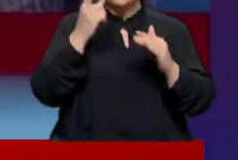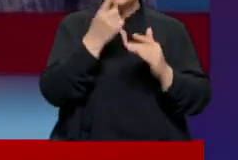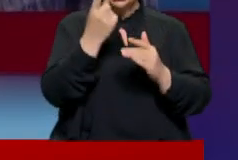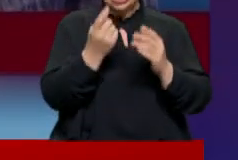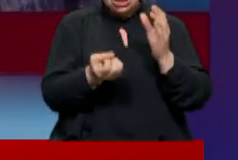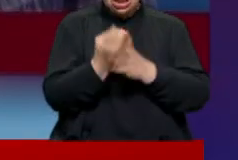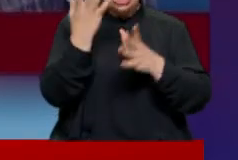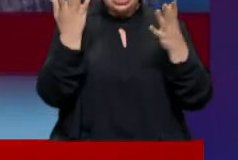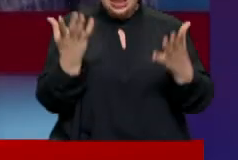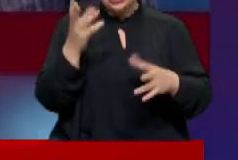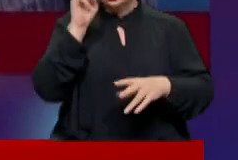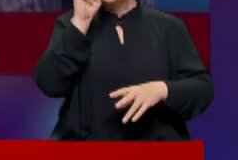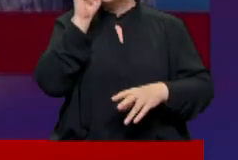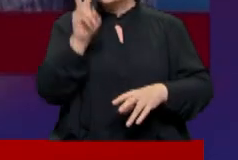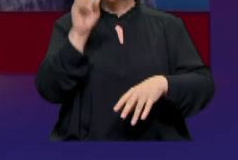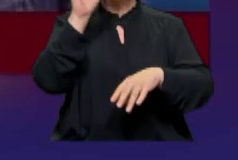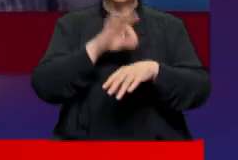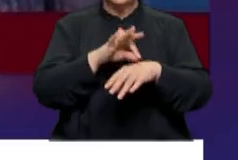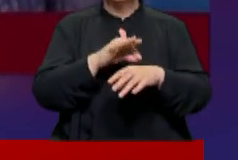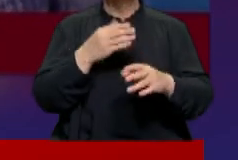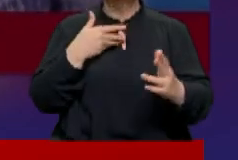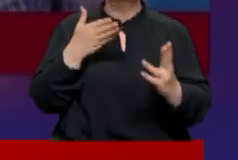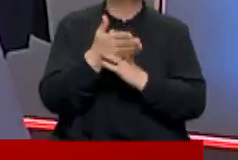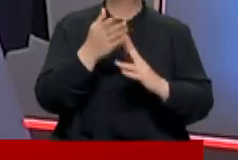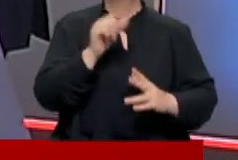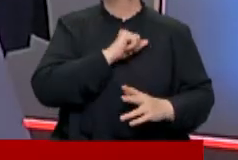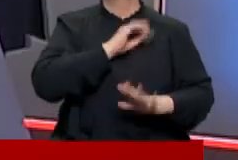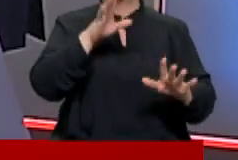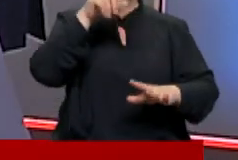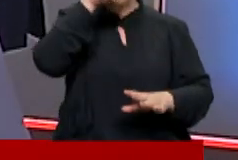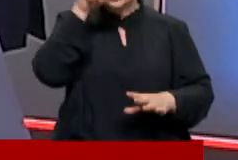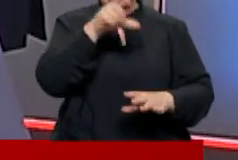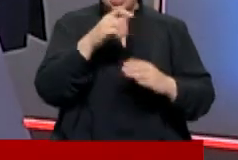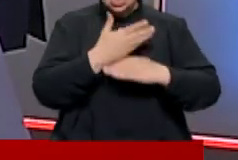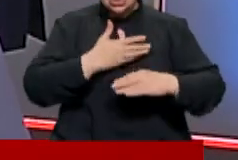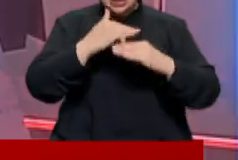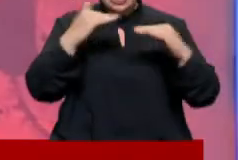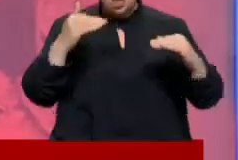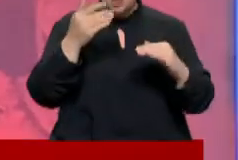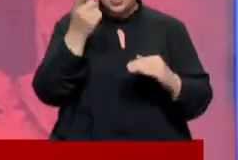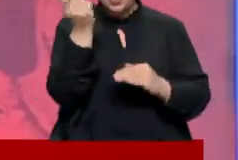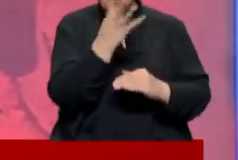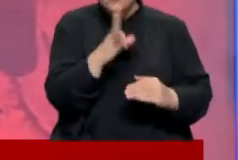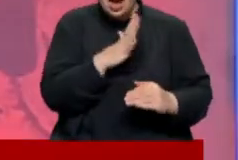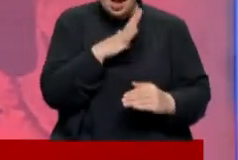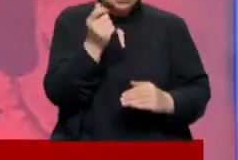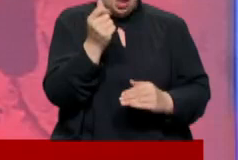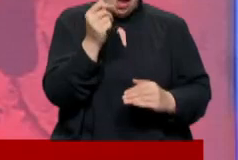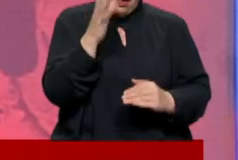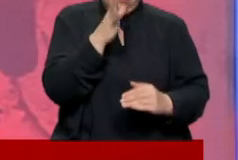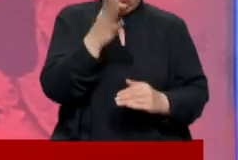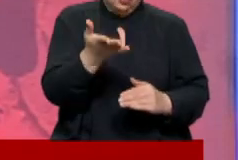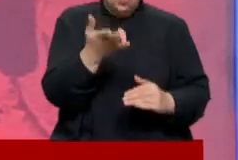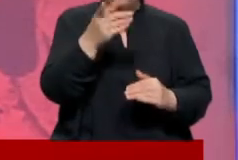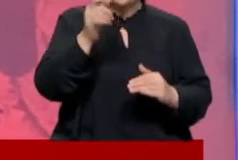durum ortaya çıktığını gözlemlediğimiz an müdahale etmekten kaçınmayız. Mart ayı açlık sınır rakamları var. Bu